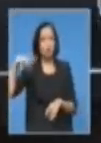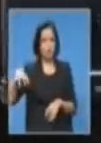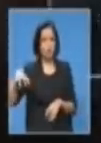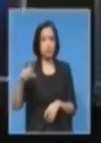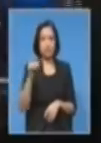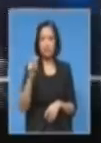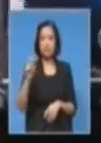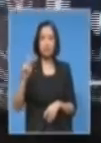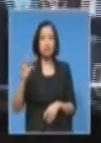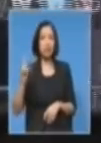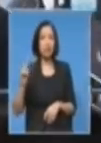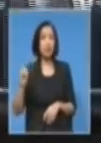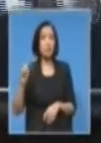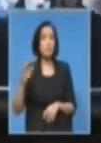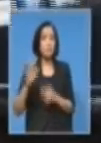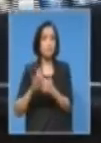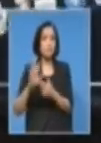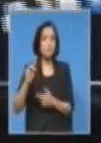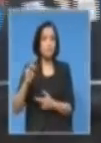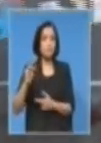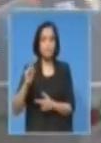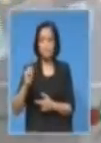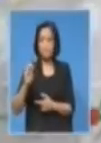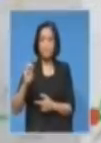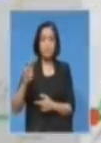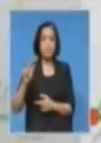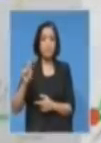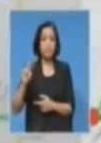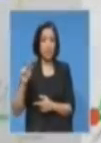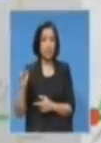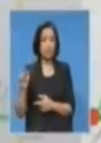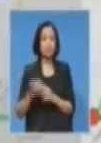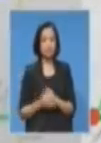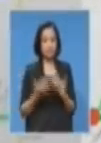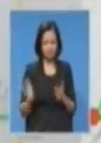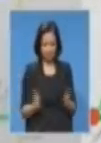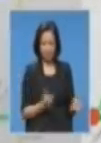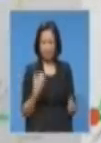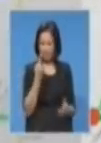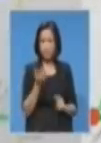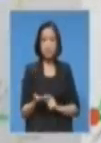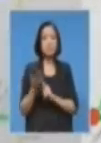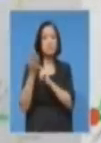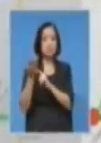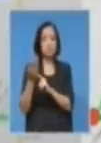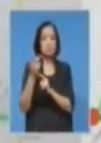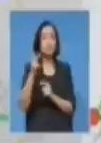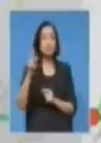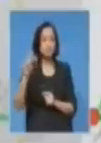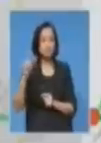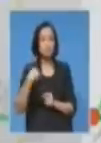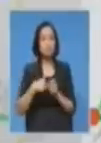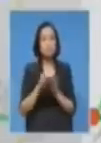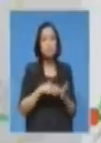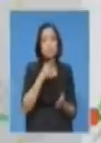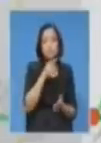2สนามบินนะครับส่วนที่กำลังจะตามมาแล้วอยู่ในระหว่างการนำเสนอคณะรัฐมนตรีนั้นก็จะมีสายสีส้มนะครับสายสีช